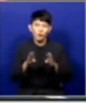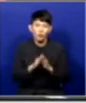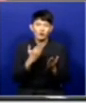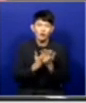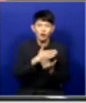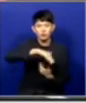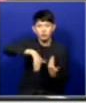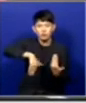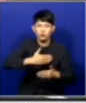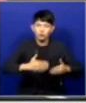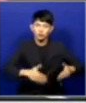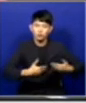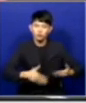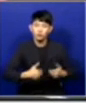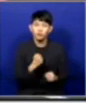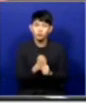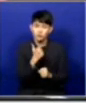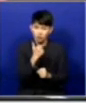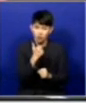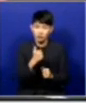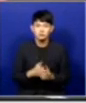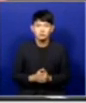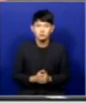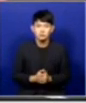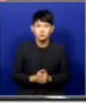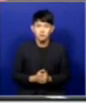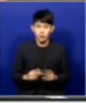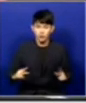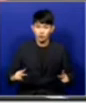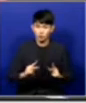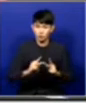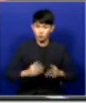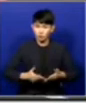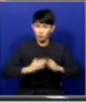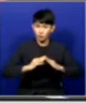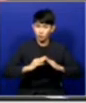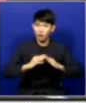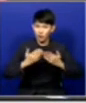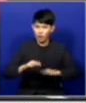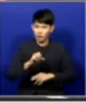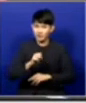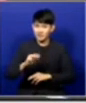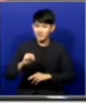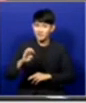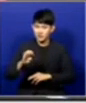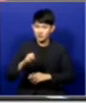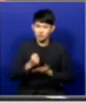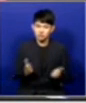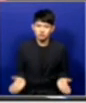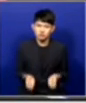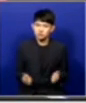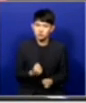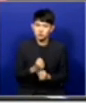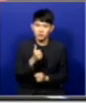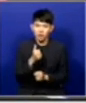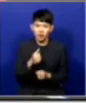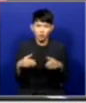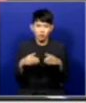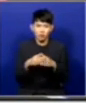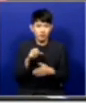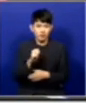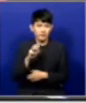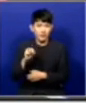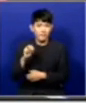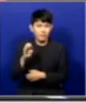แล้วนะคะเมื่อเป็นกระทรวงแล้วการขับเคลื่อนอย่างมีประสิทธิภาพคนงานแรงงานใน SME กว่